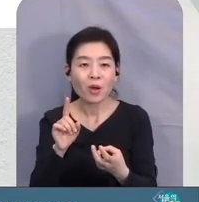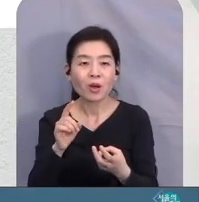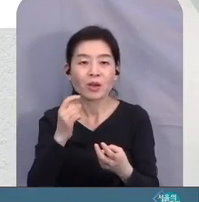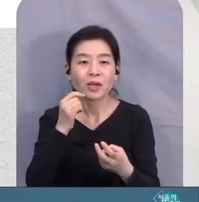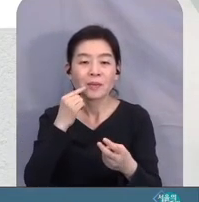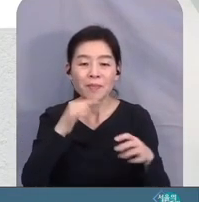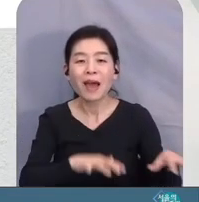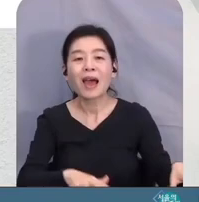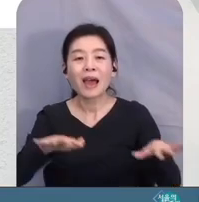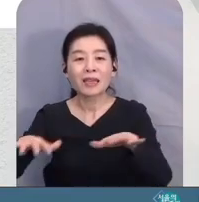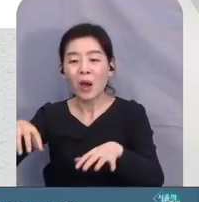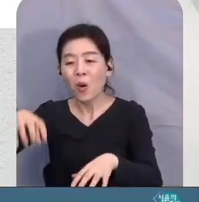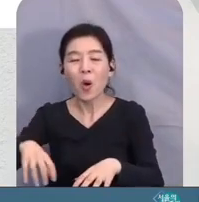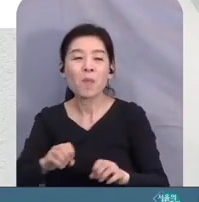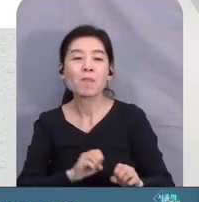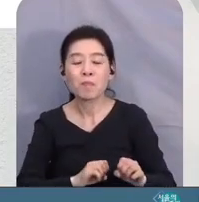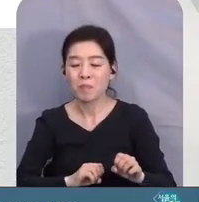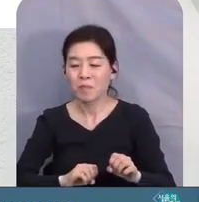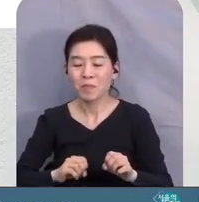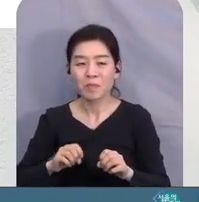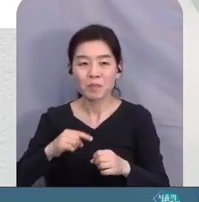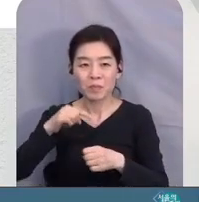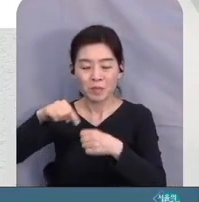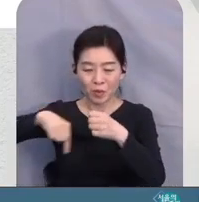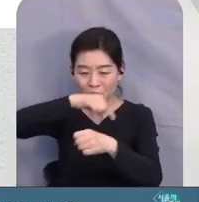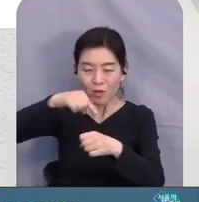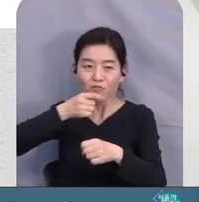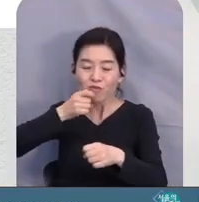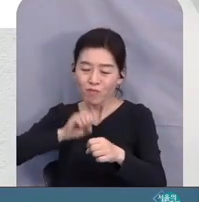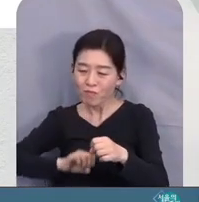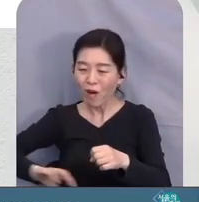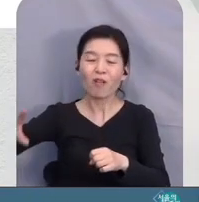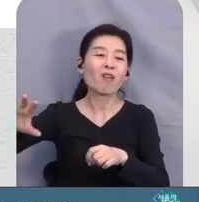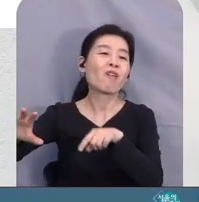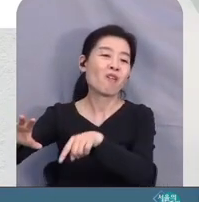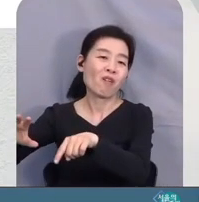바다에다가 버리는 거예요. 그래서 자기네들이 계산한 게